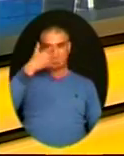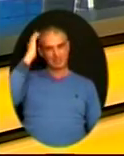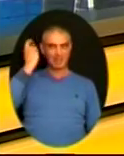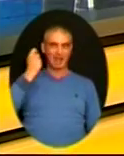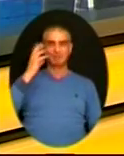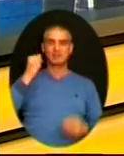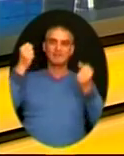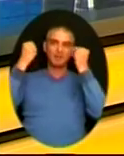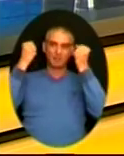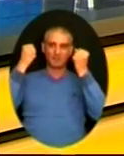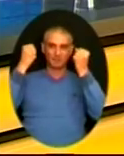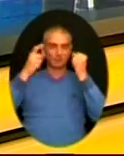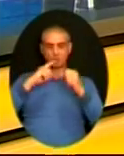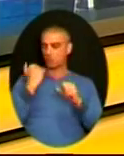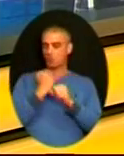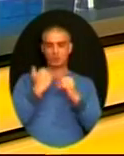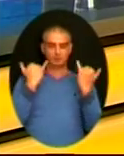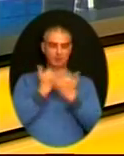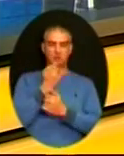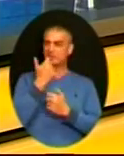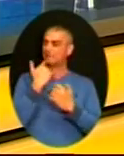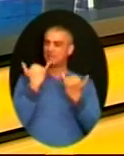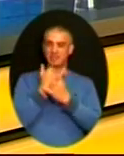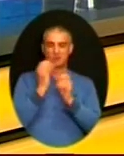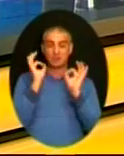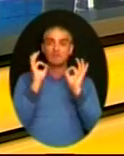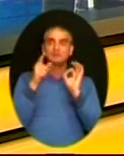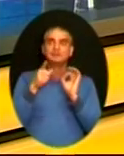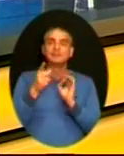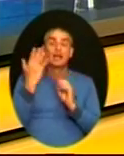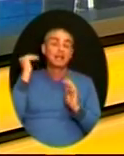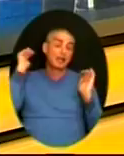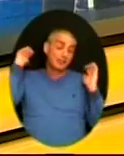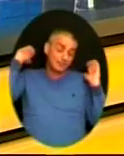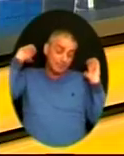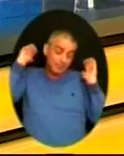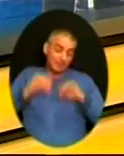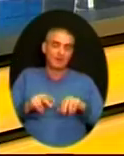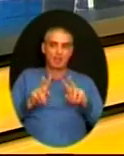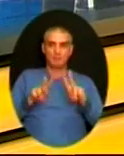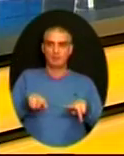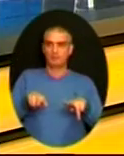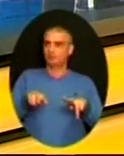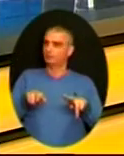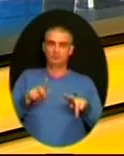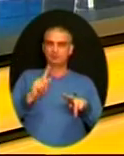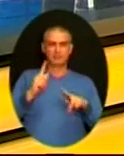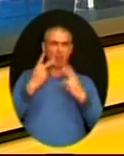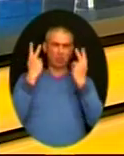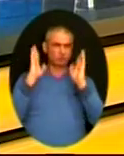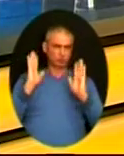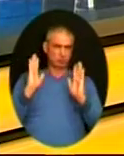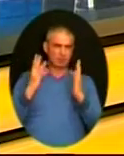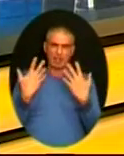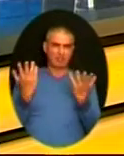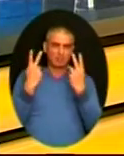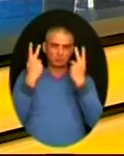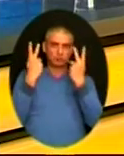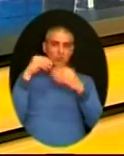והמפגין. לפיד לא עושה טעויות. בוא נאמר את האמת, כמעט לא עושה טעויות. זאת הייתה נפילה רבתי שהיא לא משמעותית, אין לה משמעות אלקטורלית.